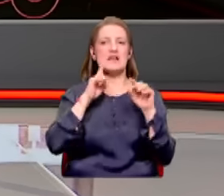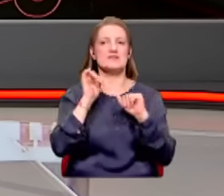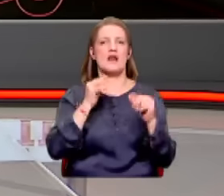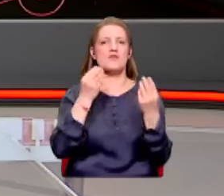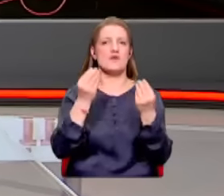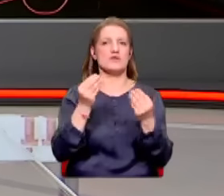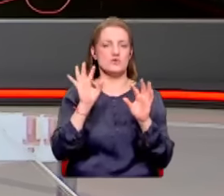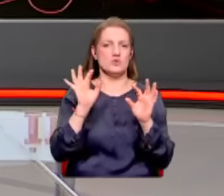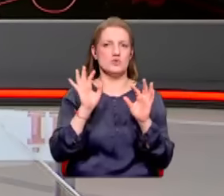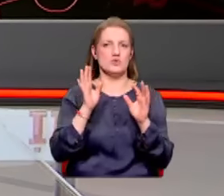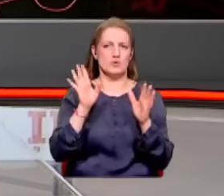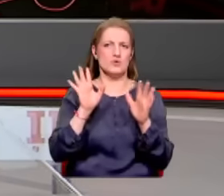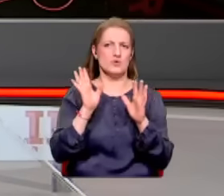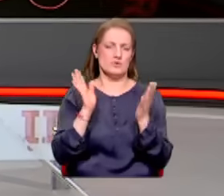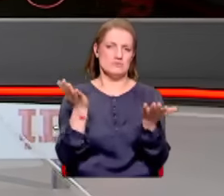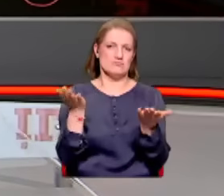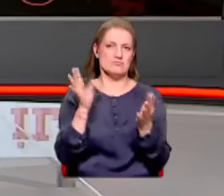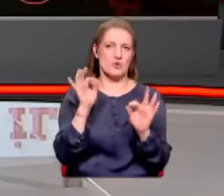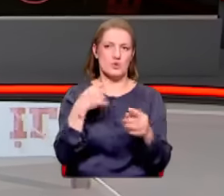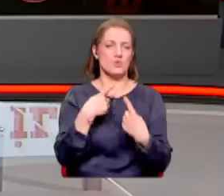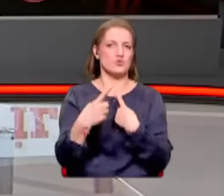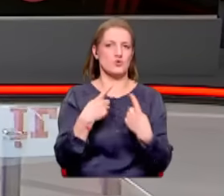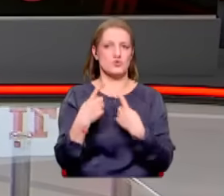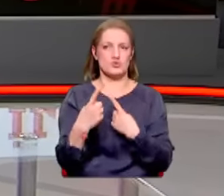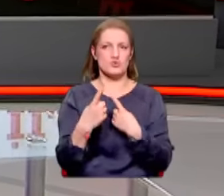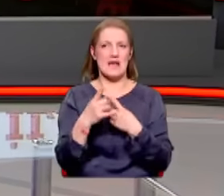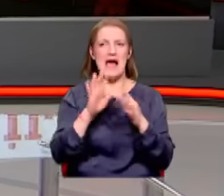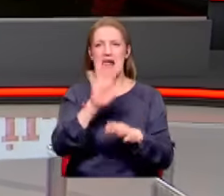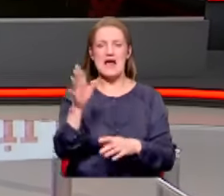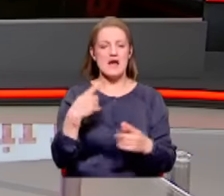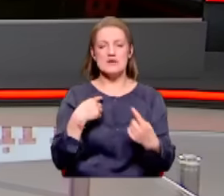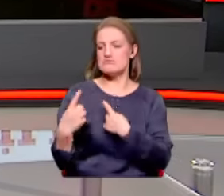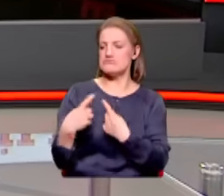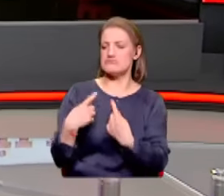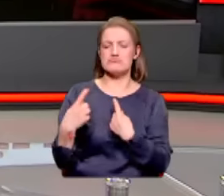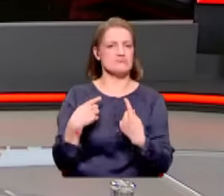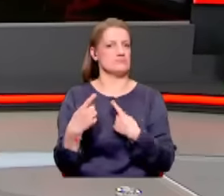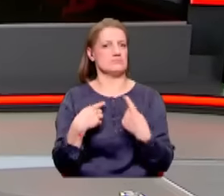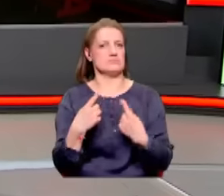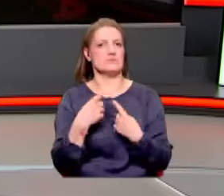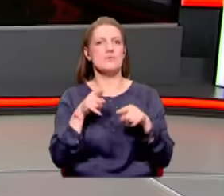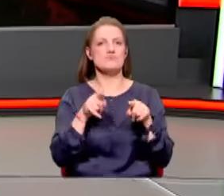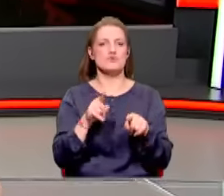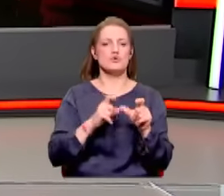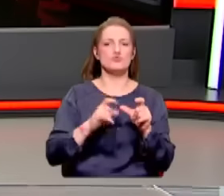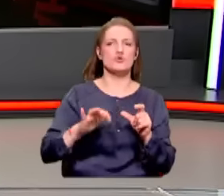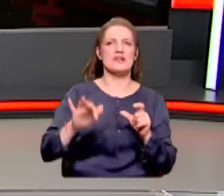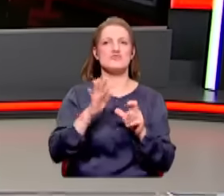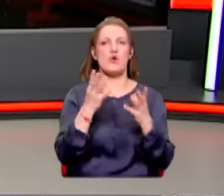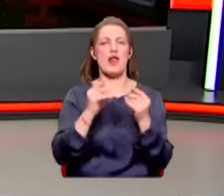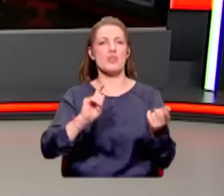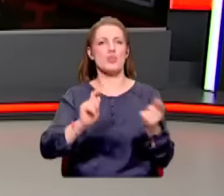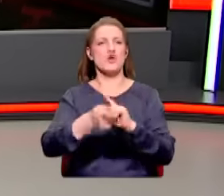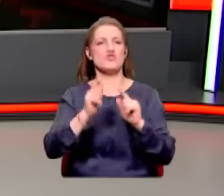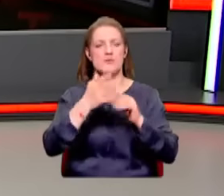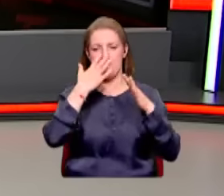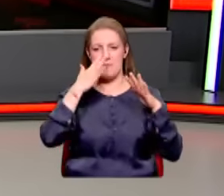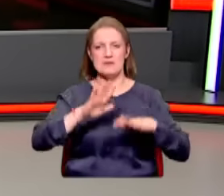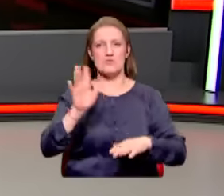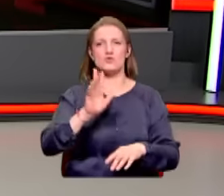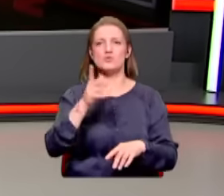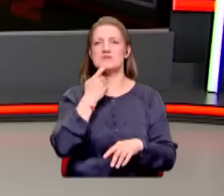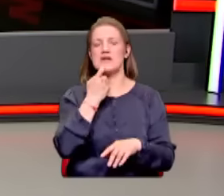düşündük, düşünürüz. Hep öyle konuştuk, konuşuyoruz. Herkes arasında konuşuyor. Bunu sosyolojik olarak değişimini beklemek 30